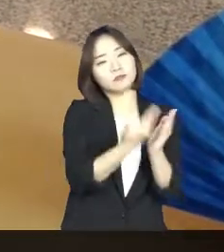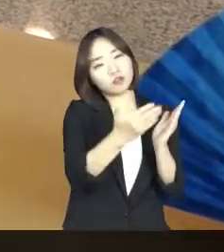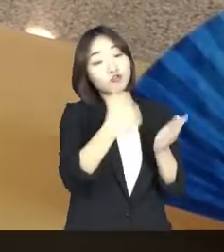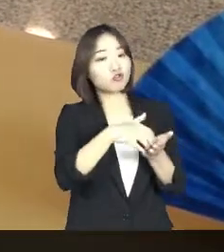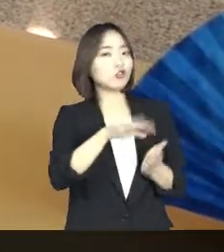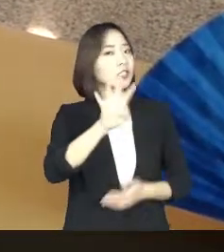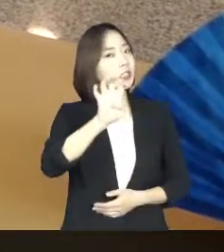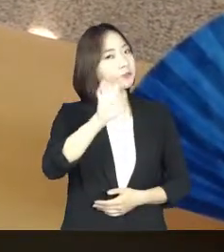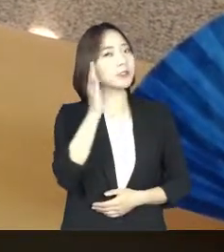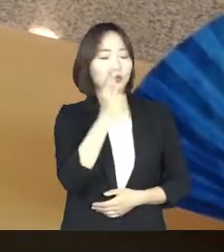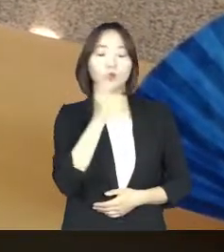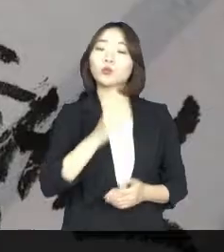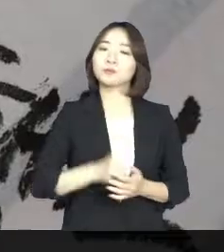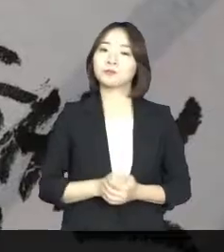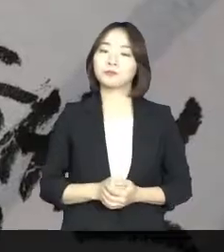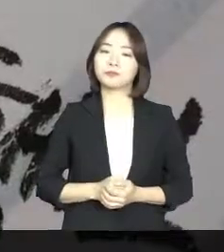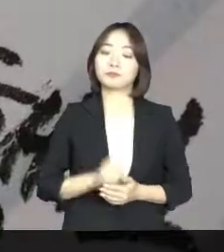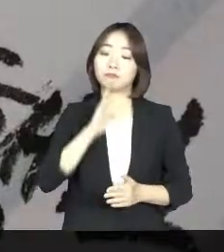작품들로 이루어졌는데요.